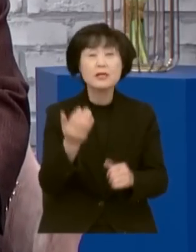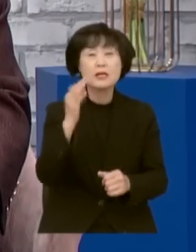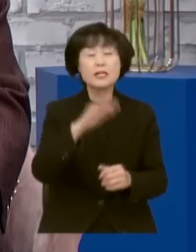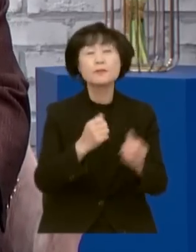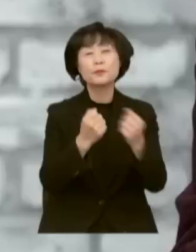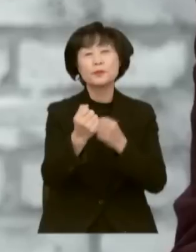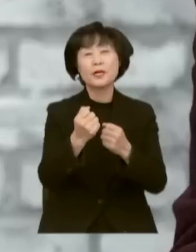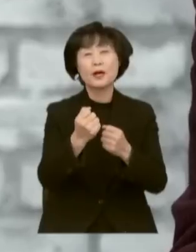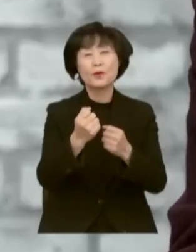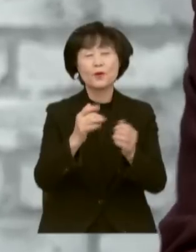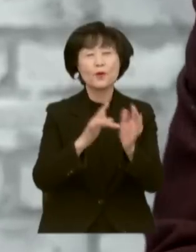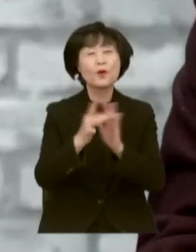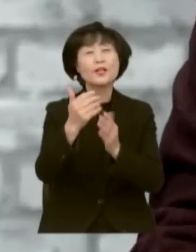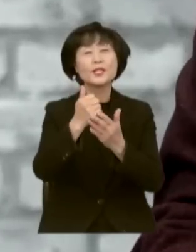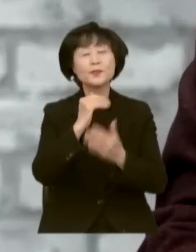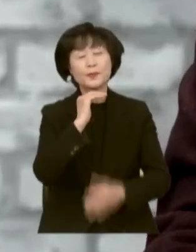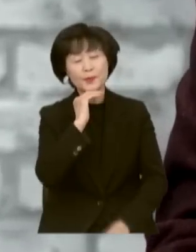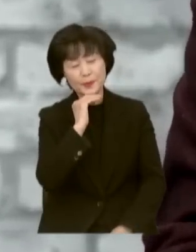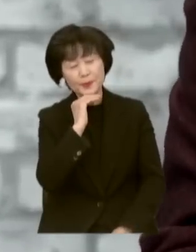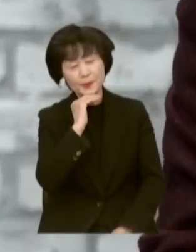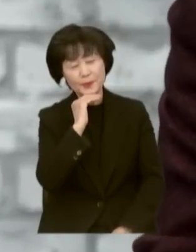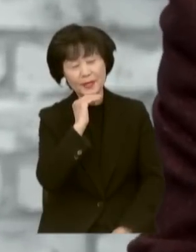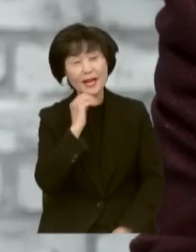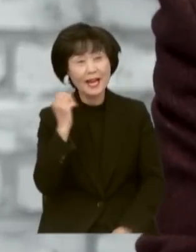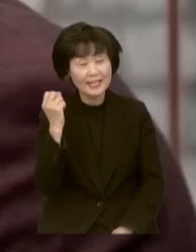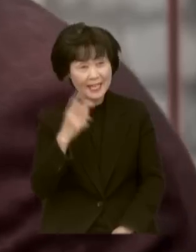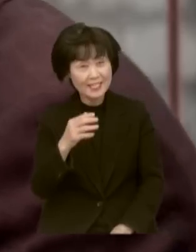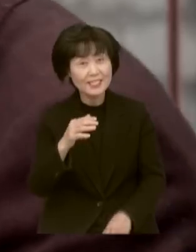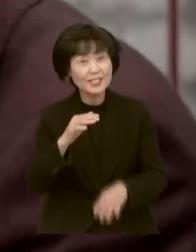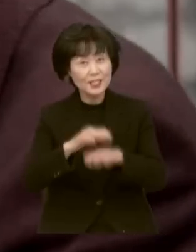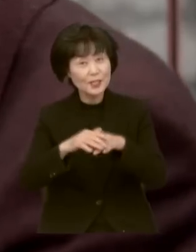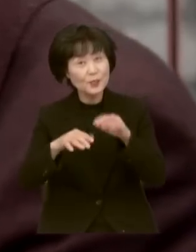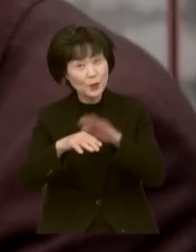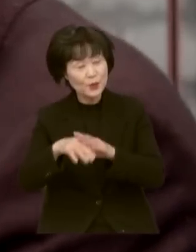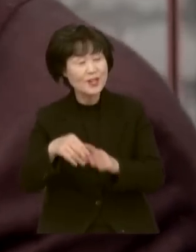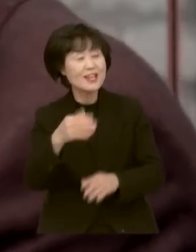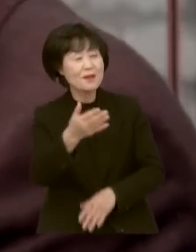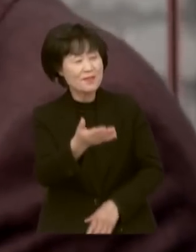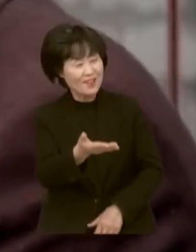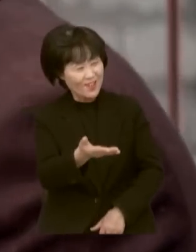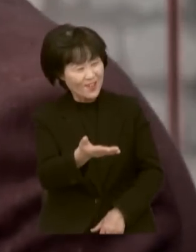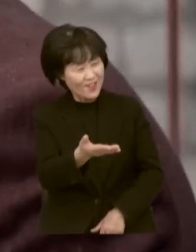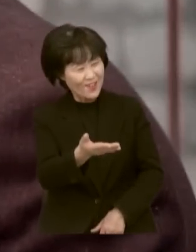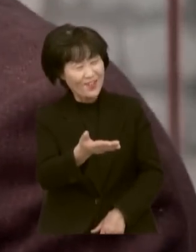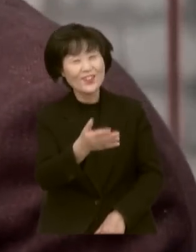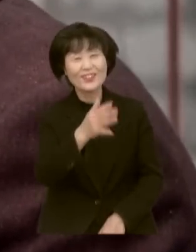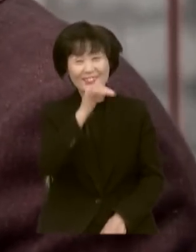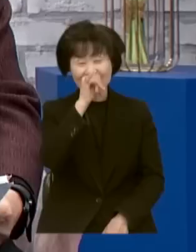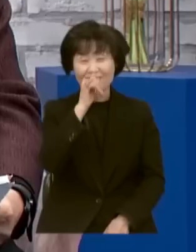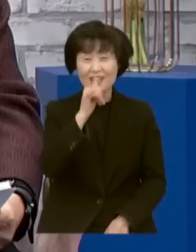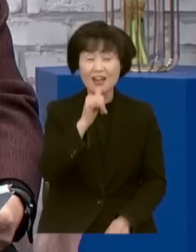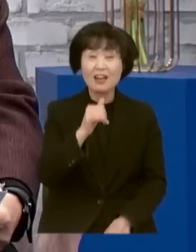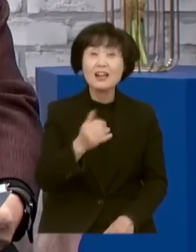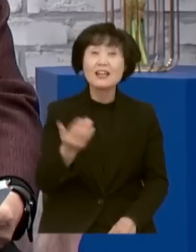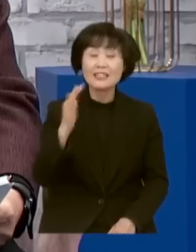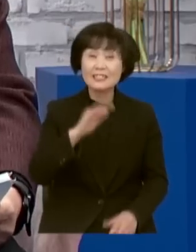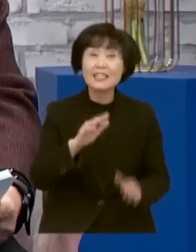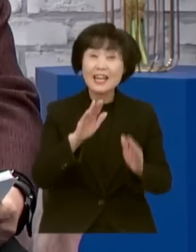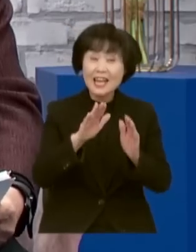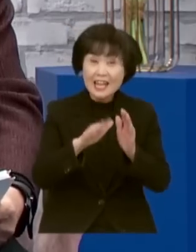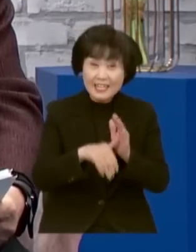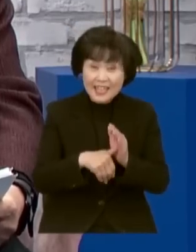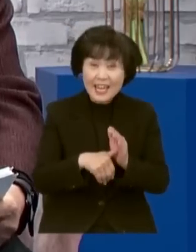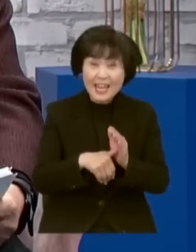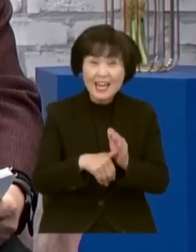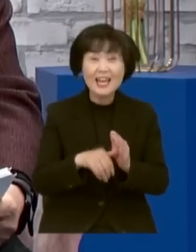기다려 주시죠. 그러다가 또 프로포즈 해주시고 때가 돼서 그 광야 돌고 돌다 우리